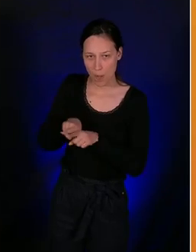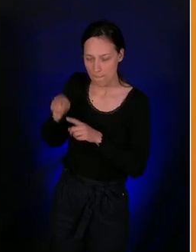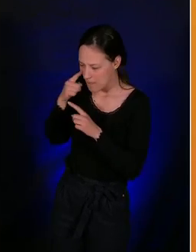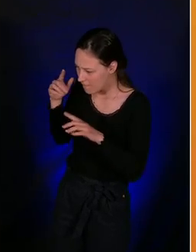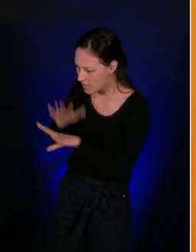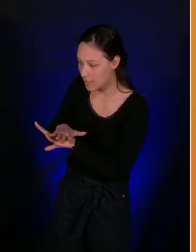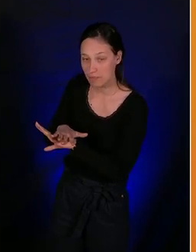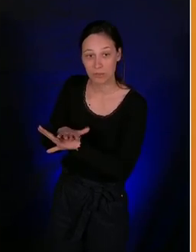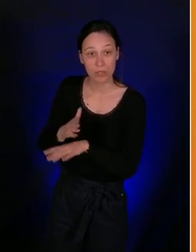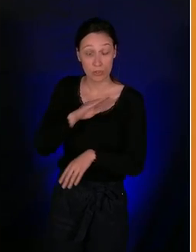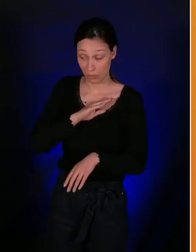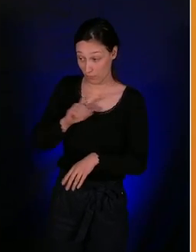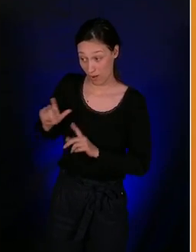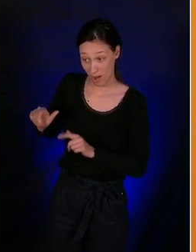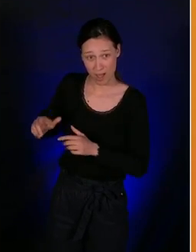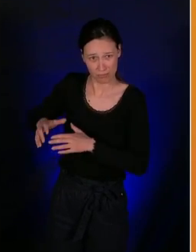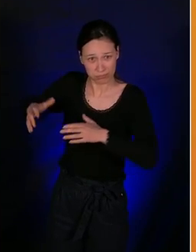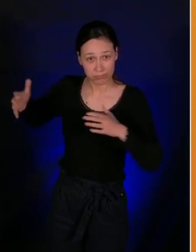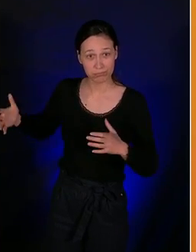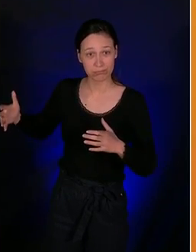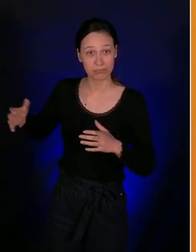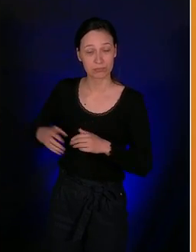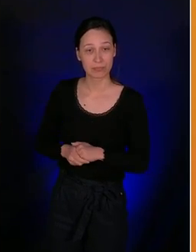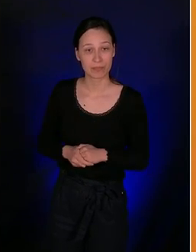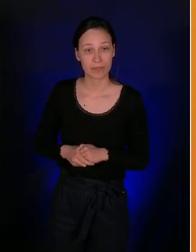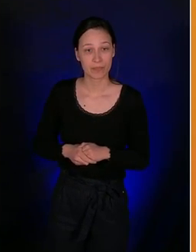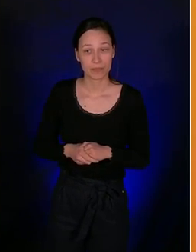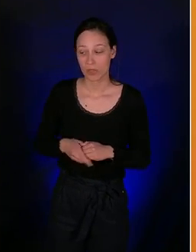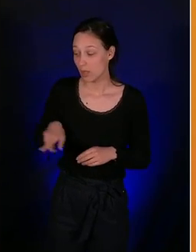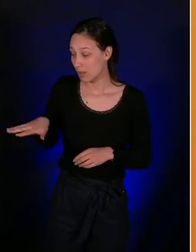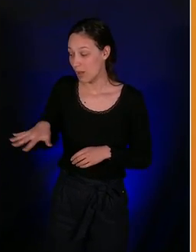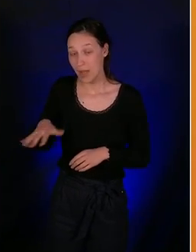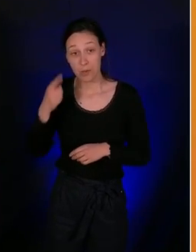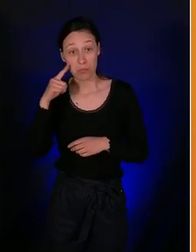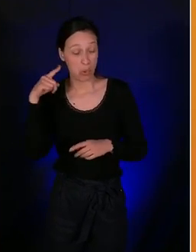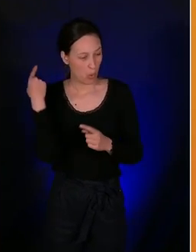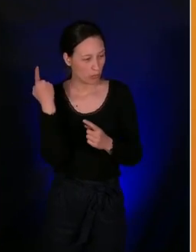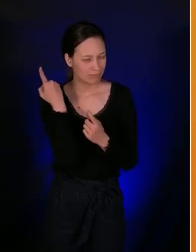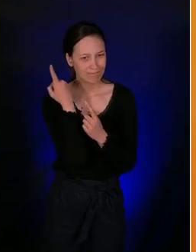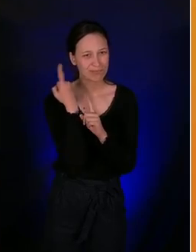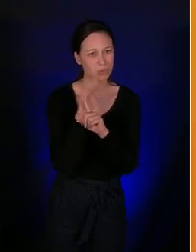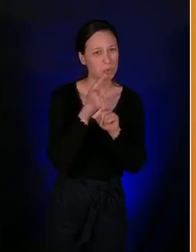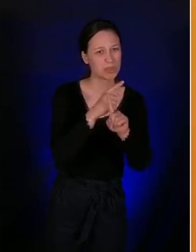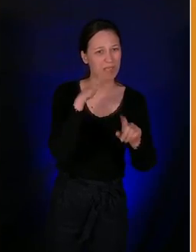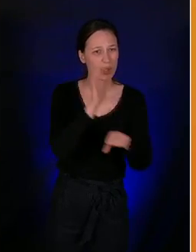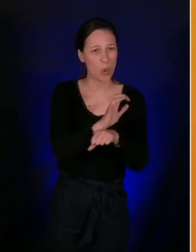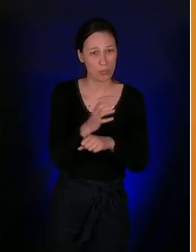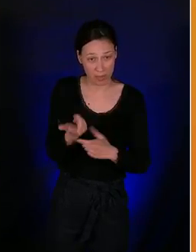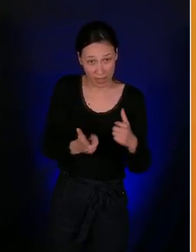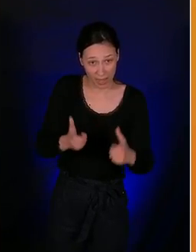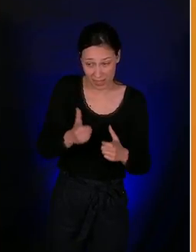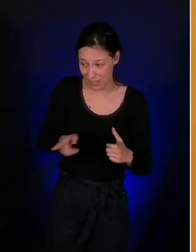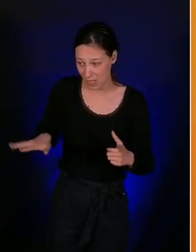nombre. Pour lutter contre leur précarité, elles ont besoin d'un syndicat de classe et de